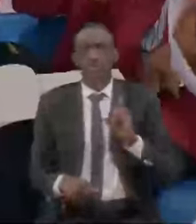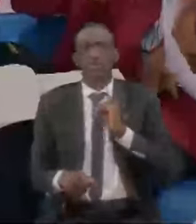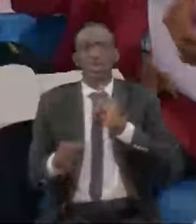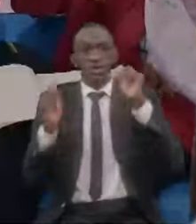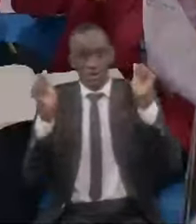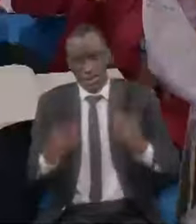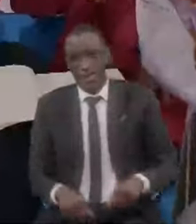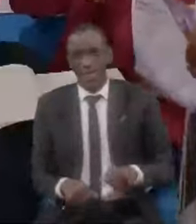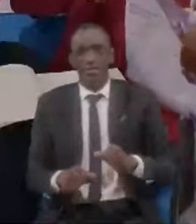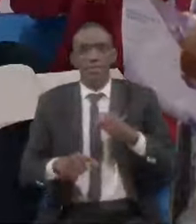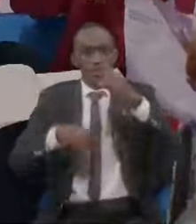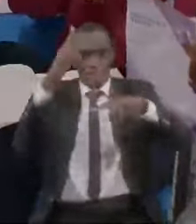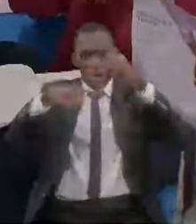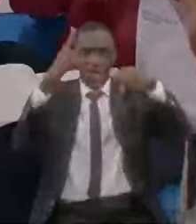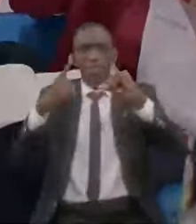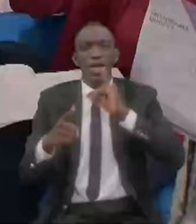Je peux.